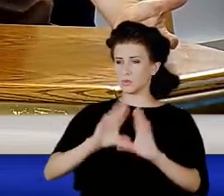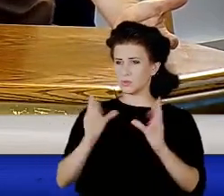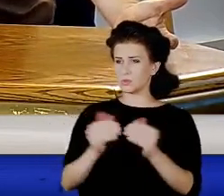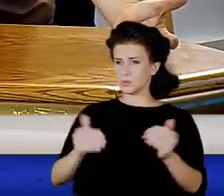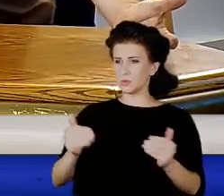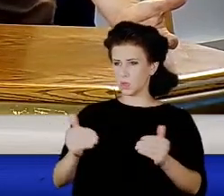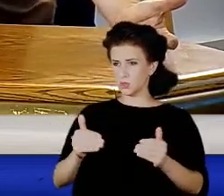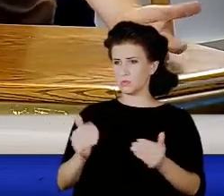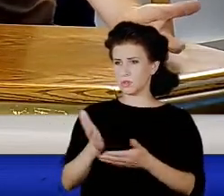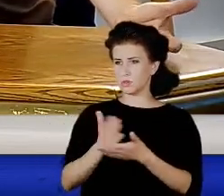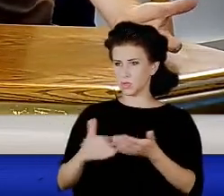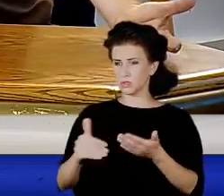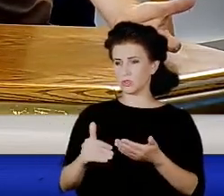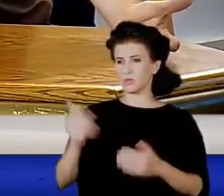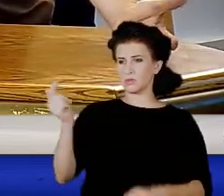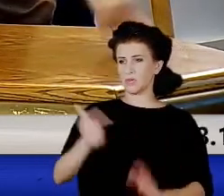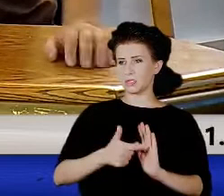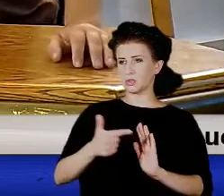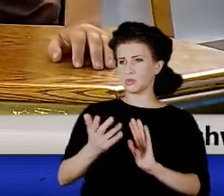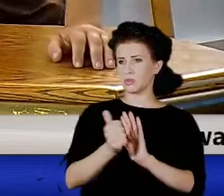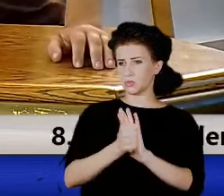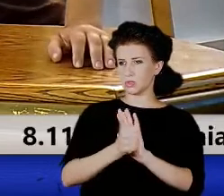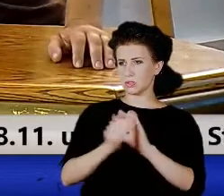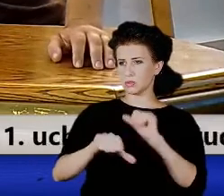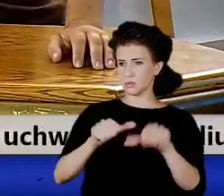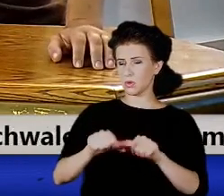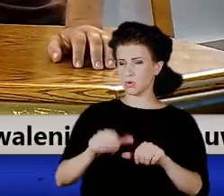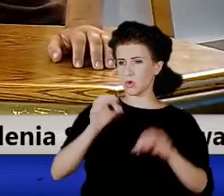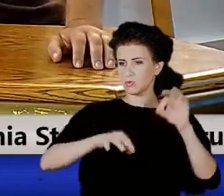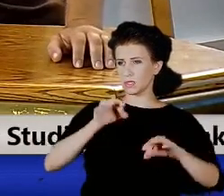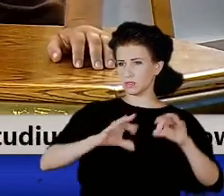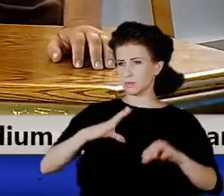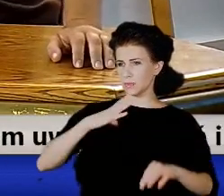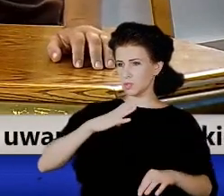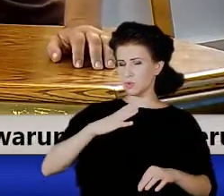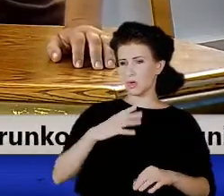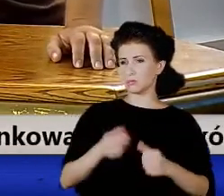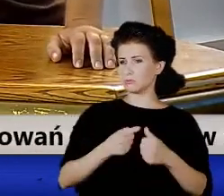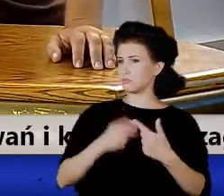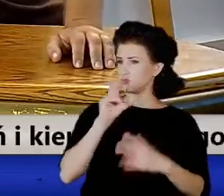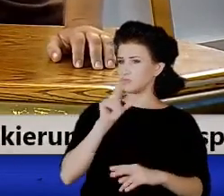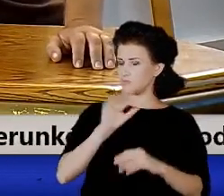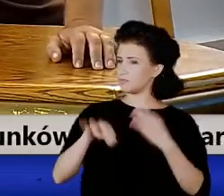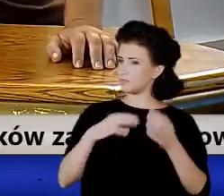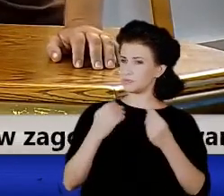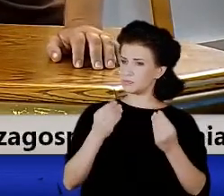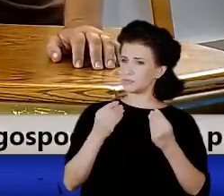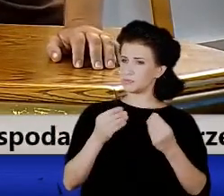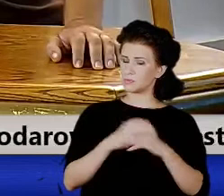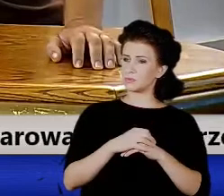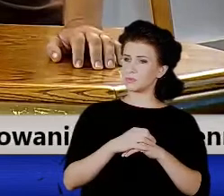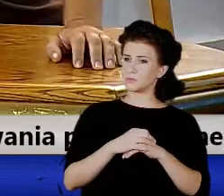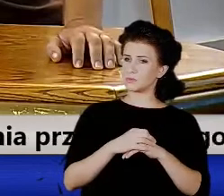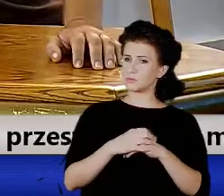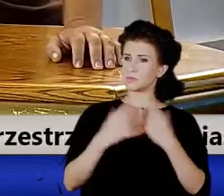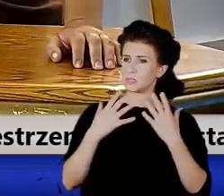możliwych aspektach. To było w 2016 roku jeszcze. Tego się nie da przeskoczyć, jeśli się chce świadomie